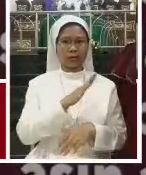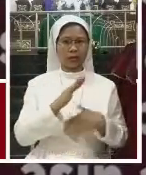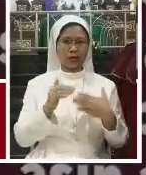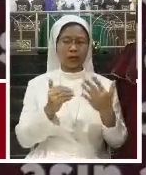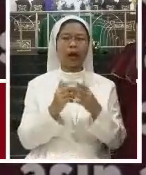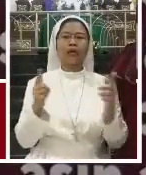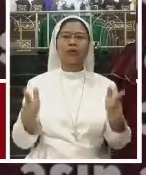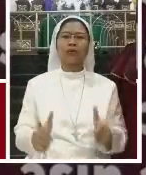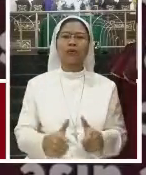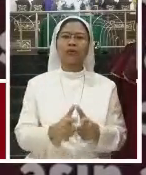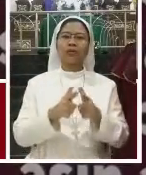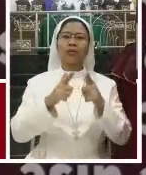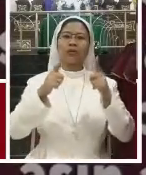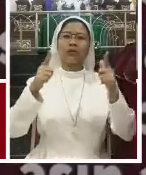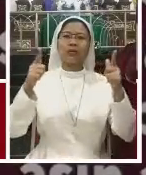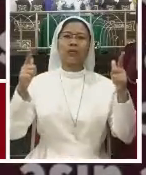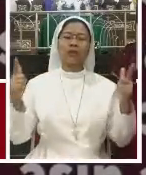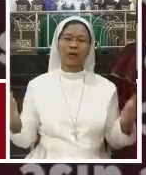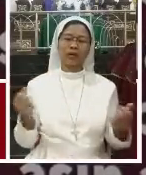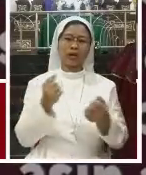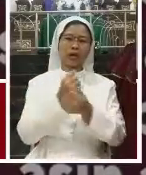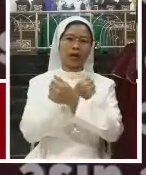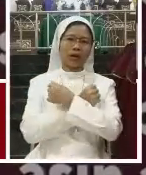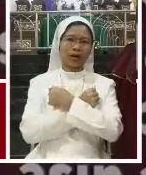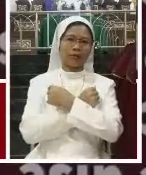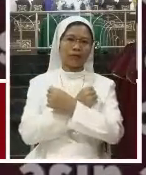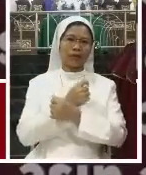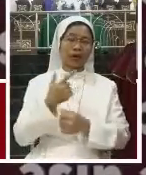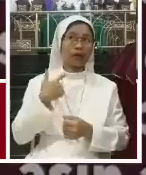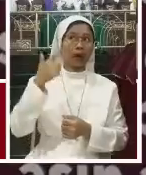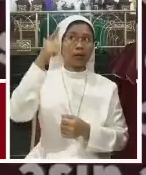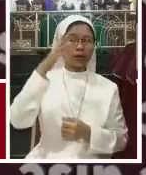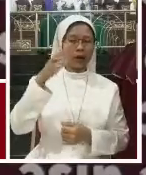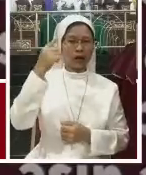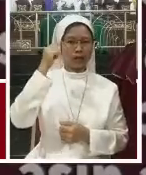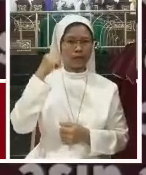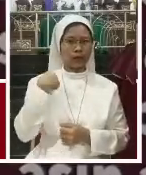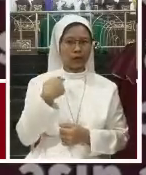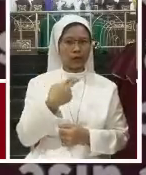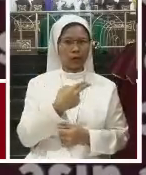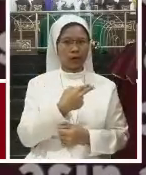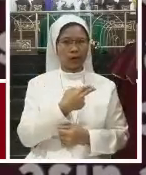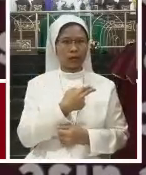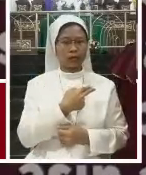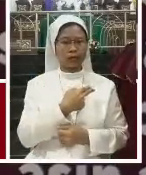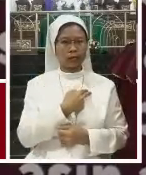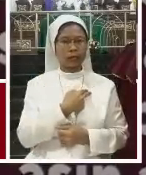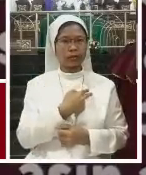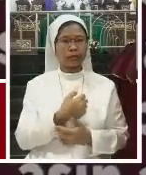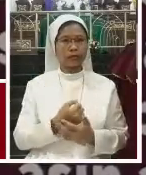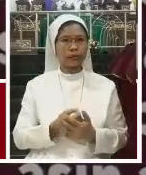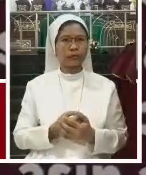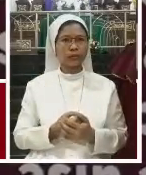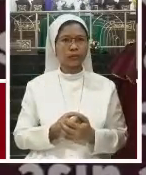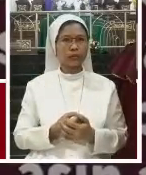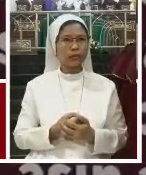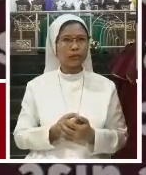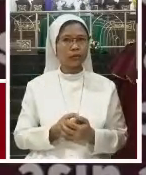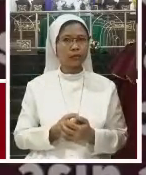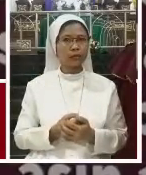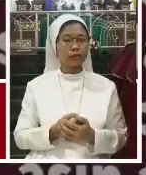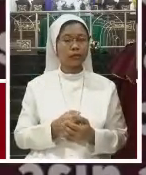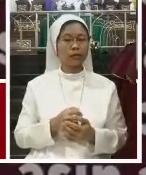Greater love no man has than this, to give his life for his friends. Ini ang